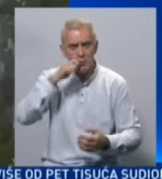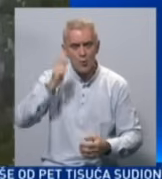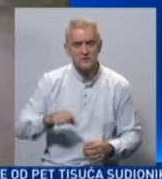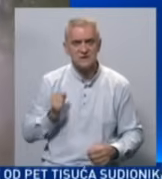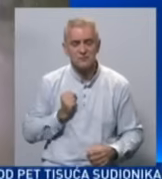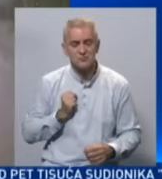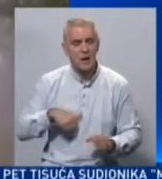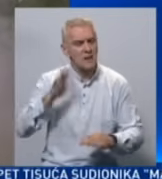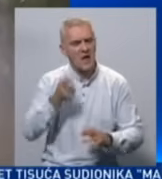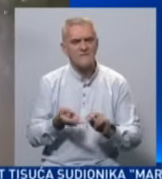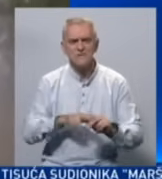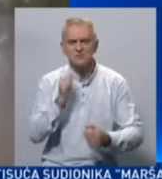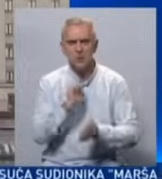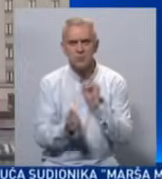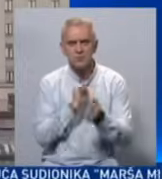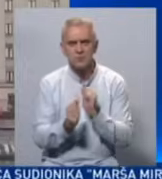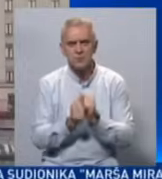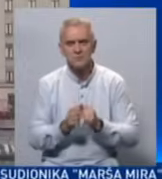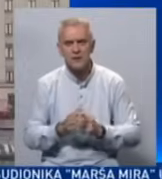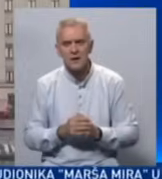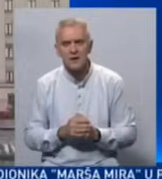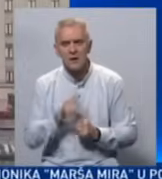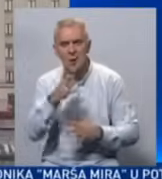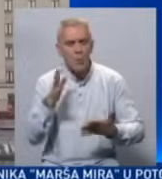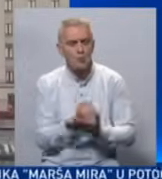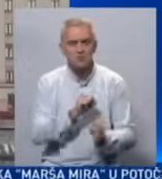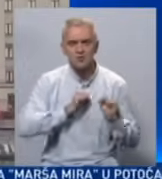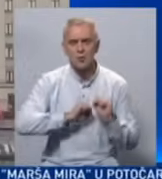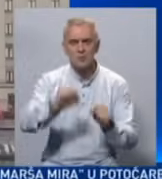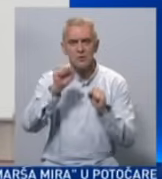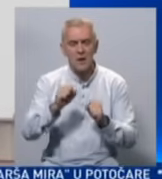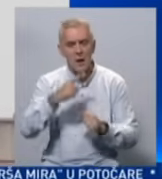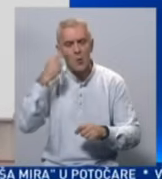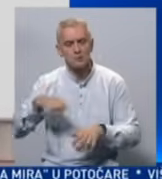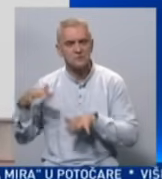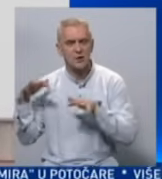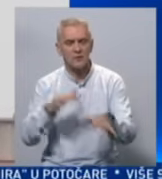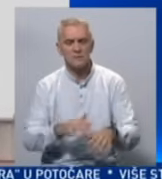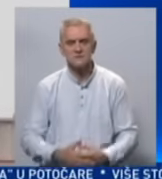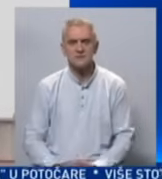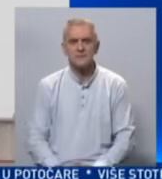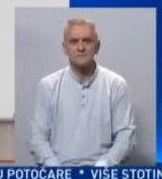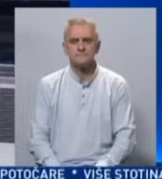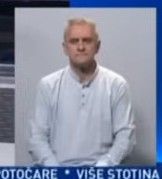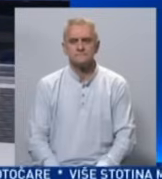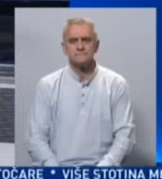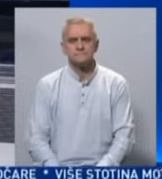se najviše borbi vodi u regiji Pokrovsk, gdje je uspješno odbijena većina ruskih ofanziva.